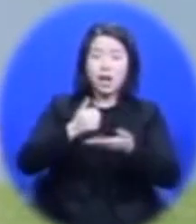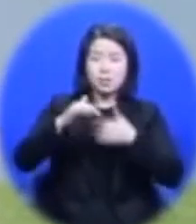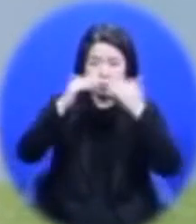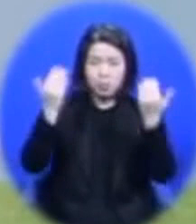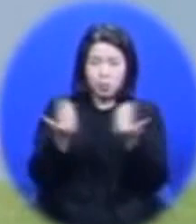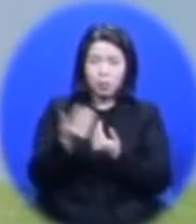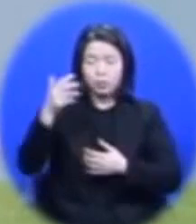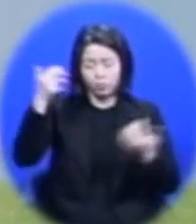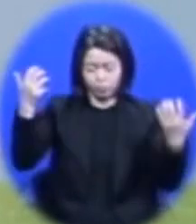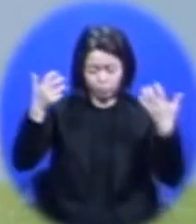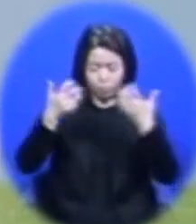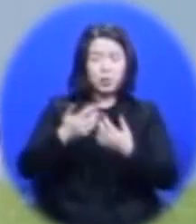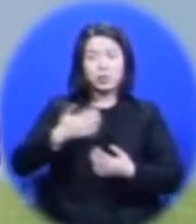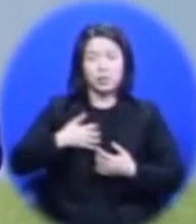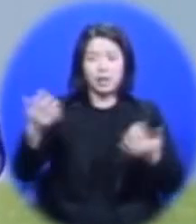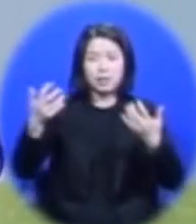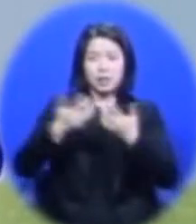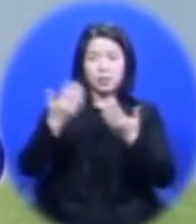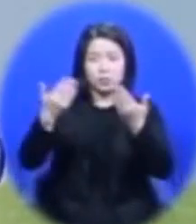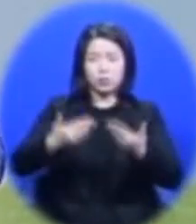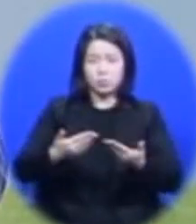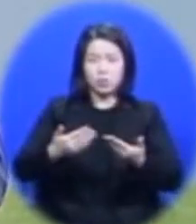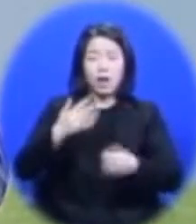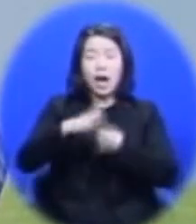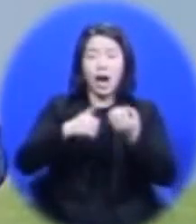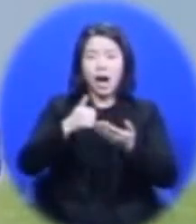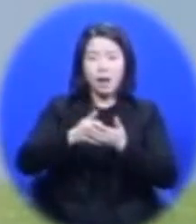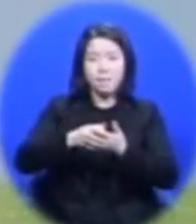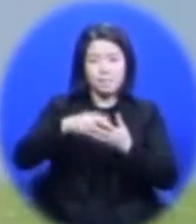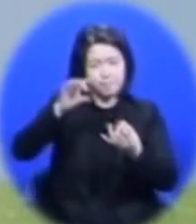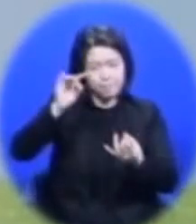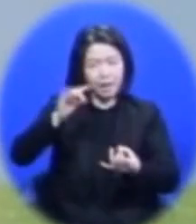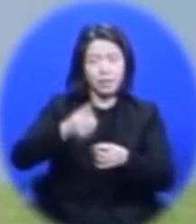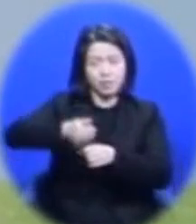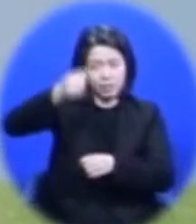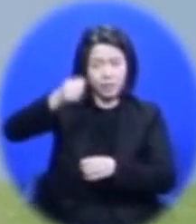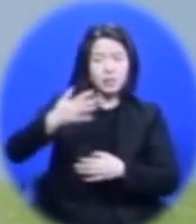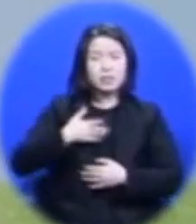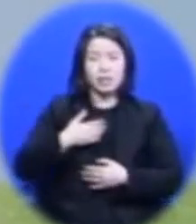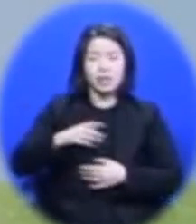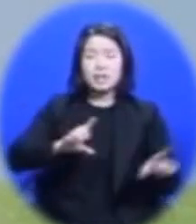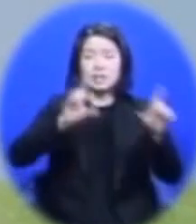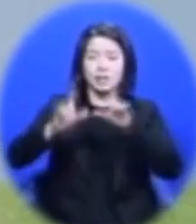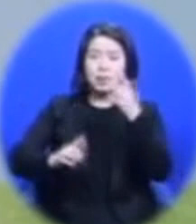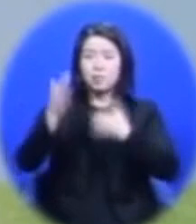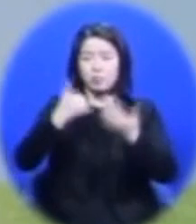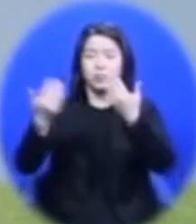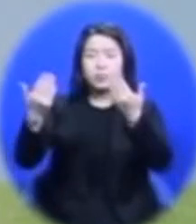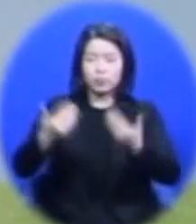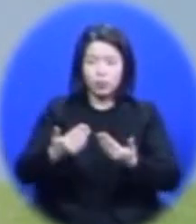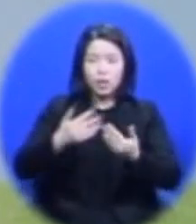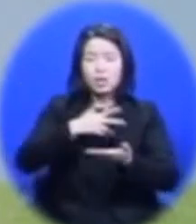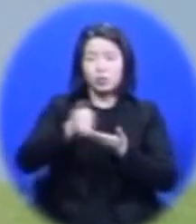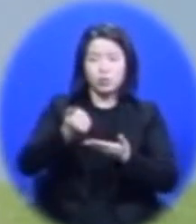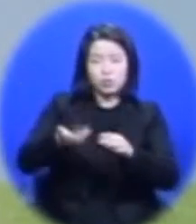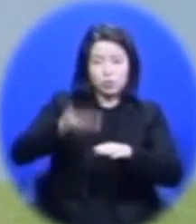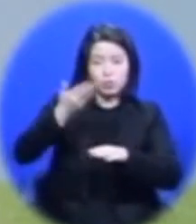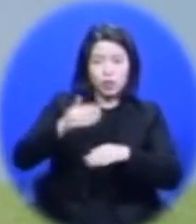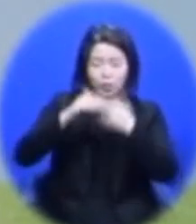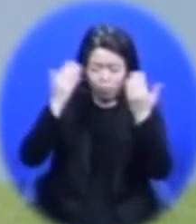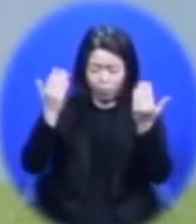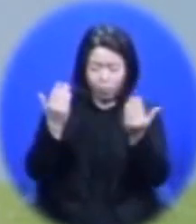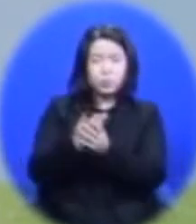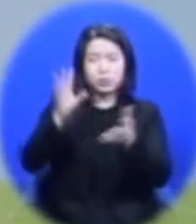저를 채워주소서. 하나님 마른 막대기 같은 제 삶에 불을 붙이사 주님을 위해 온전히